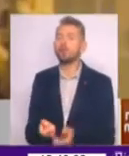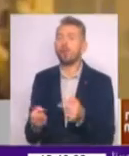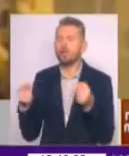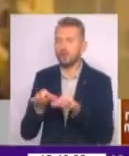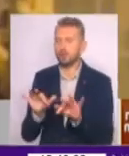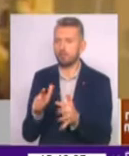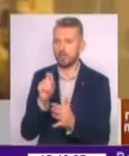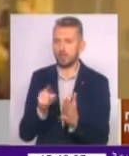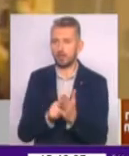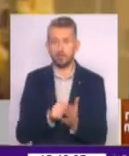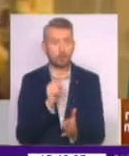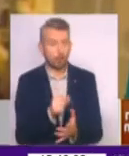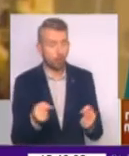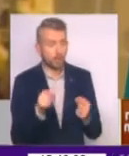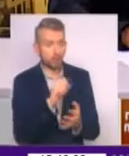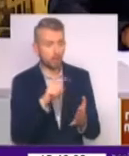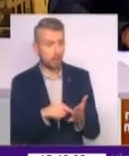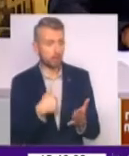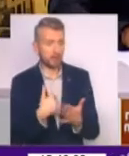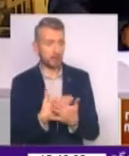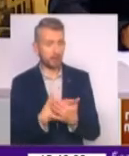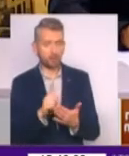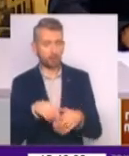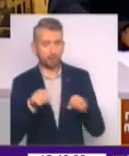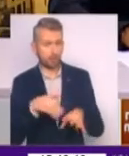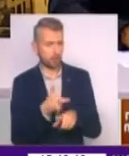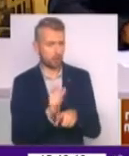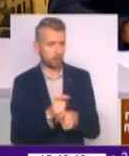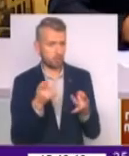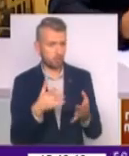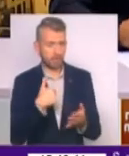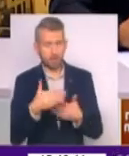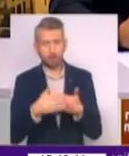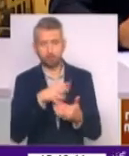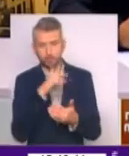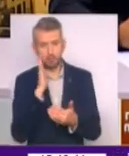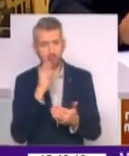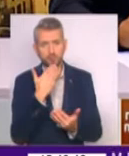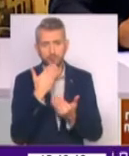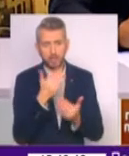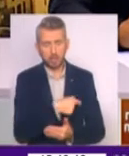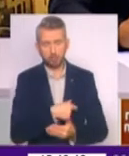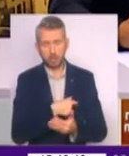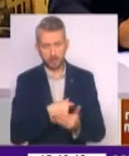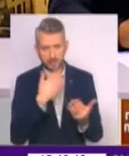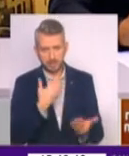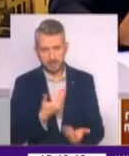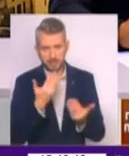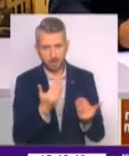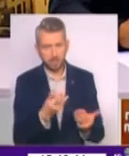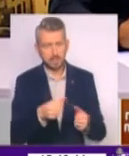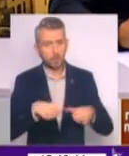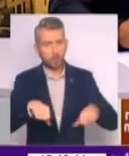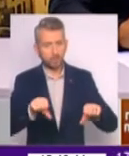цьому конкретному питанні, мені здається, що вирішення дуже просте. Я найближчим часом звертаюся з депутатським запитом. На